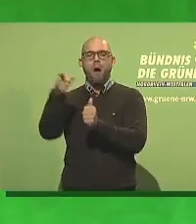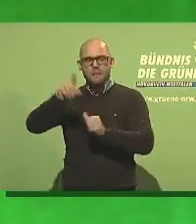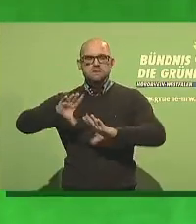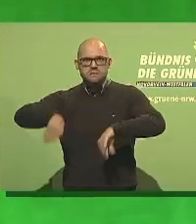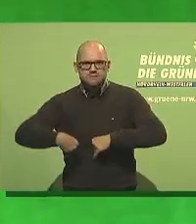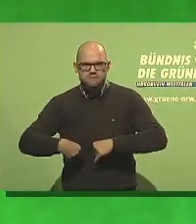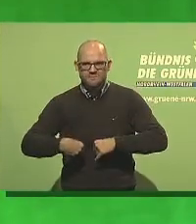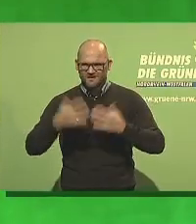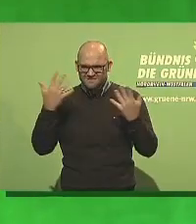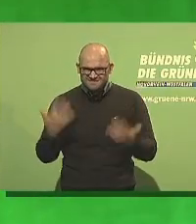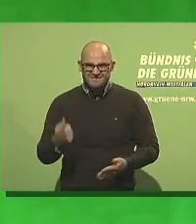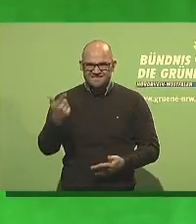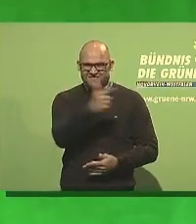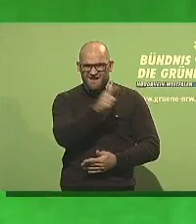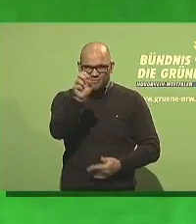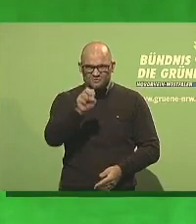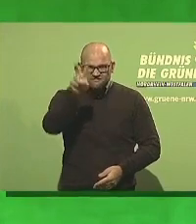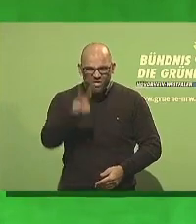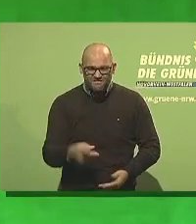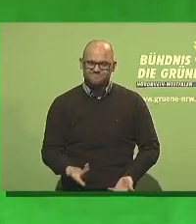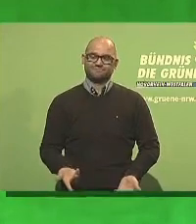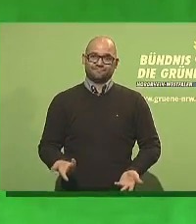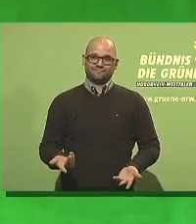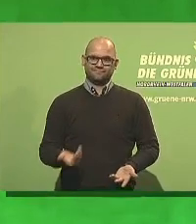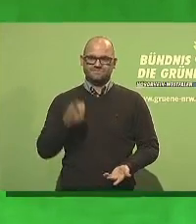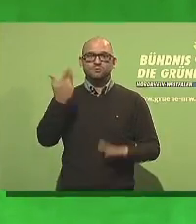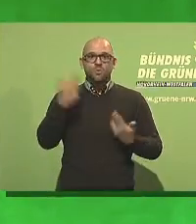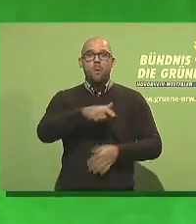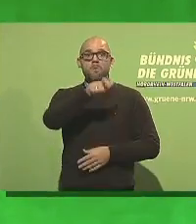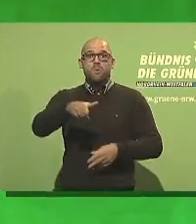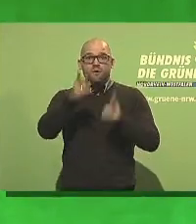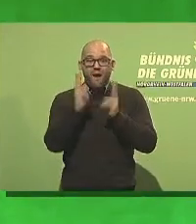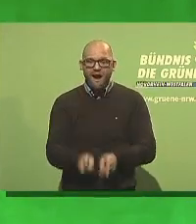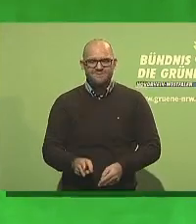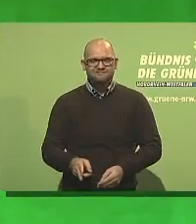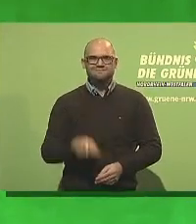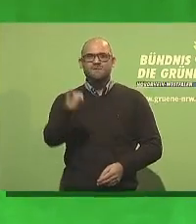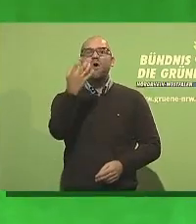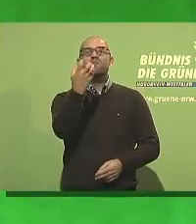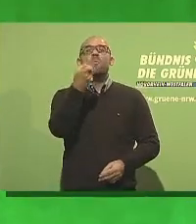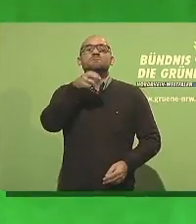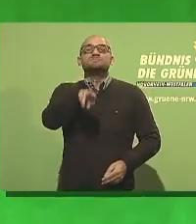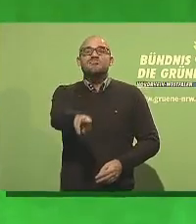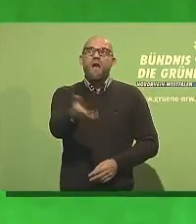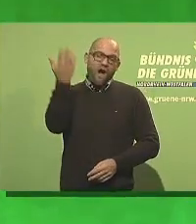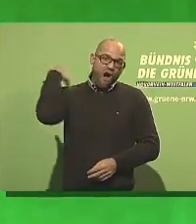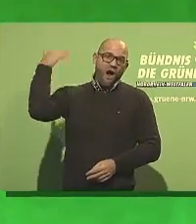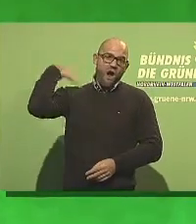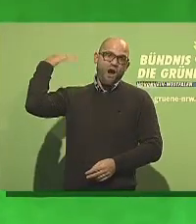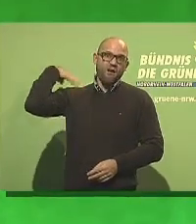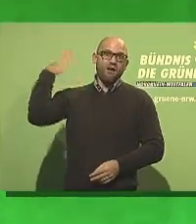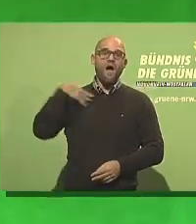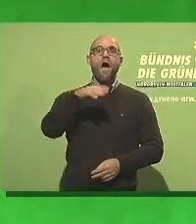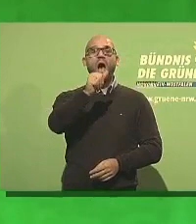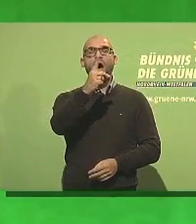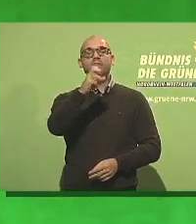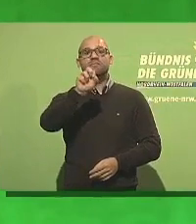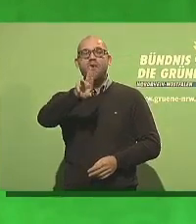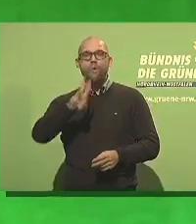doch nicht 2012. Das ist doch auch nicht bürgerlich. Das ist 50er Jahre. Das ist Adenauer